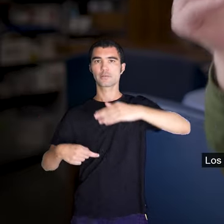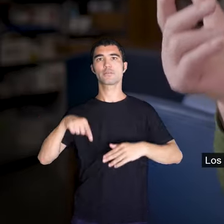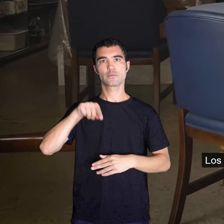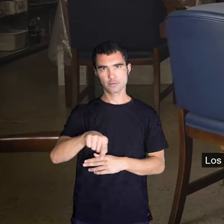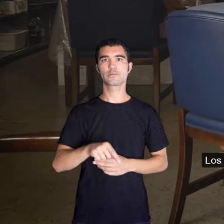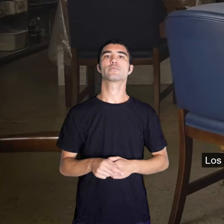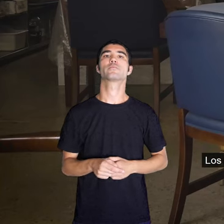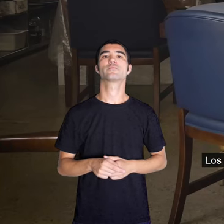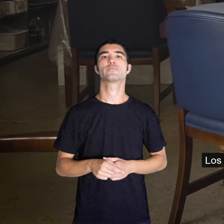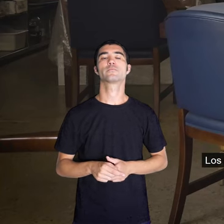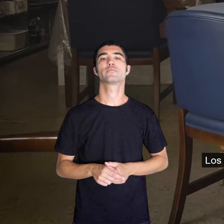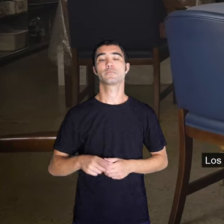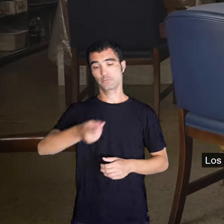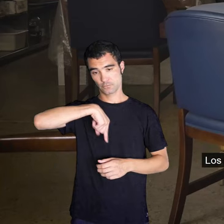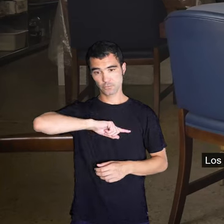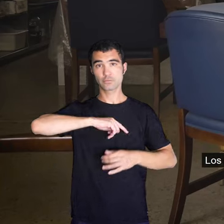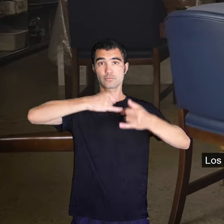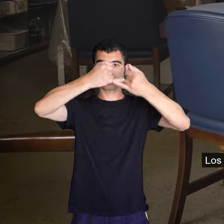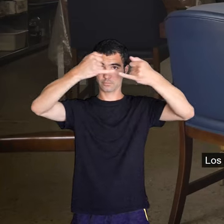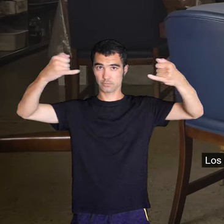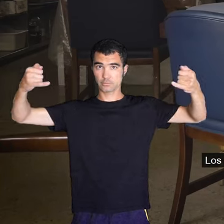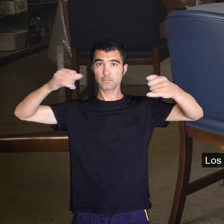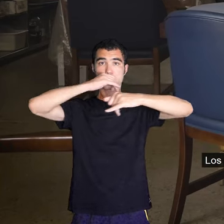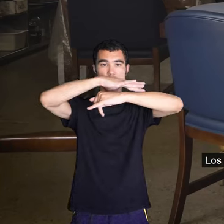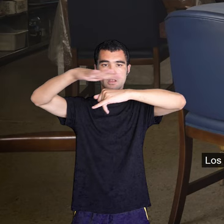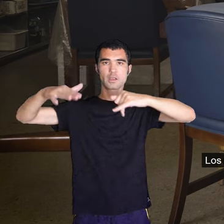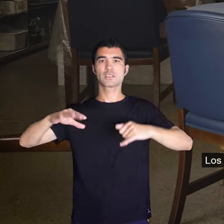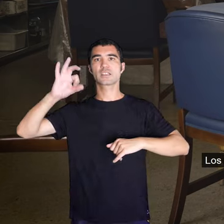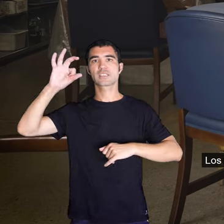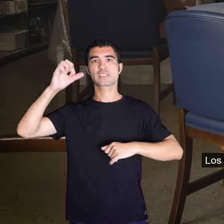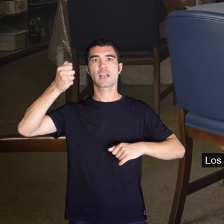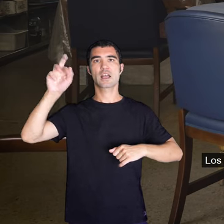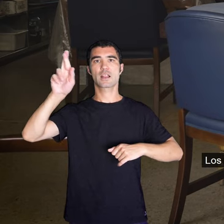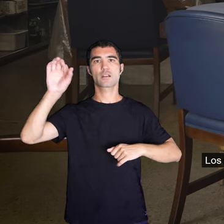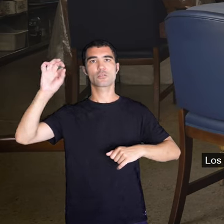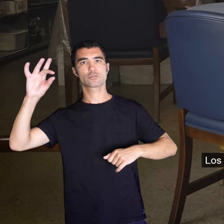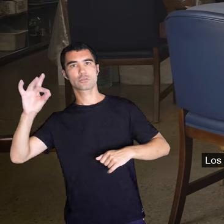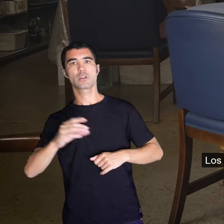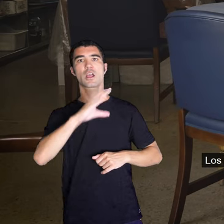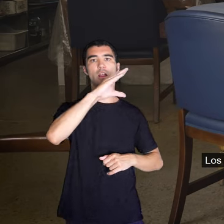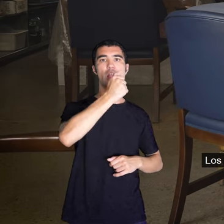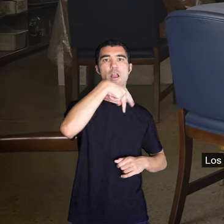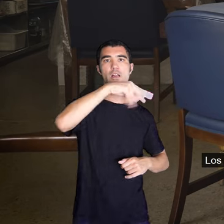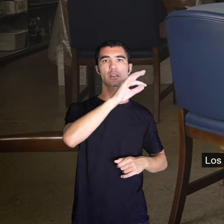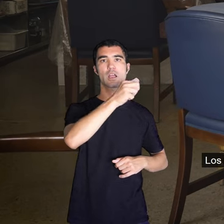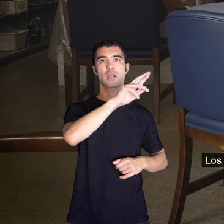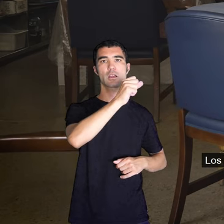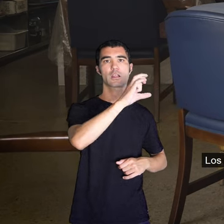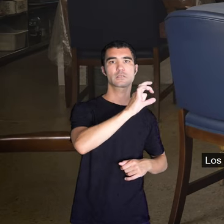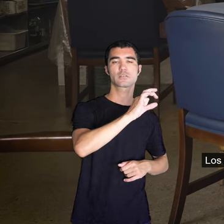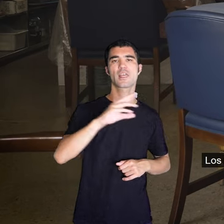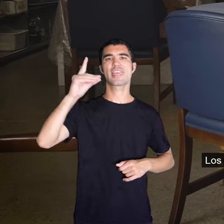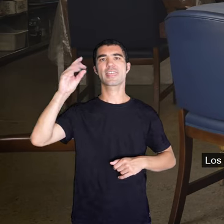soret. Amb això agafàvem molt de sars, cànteres, qualque